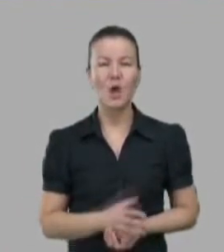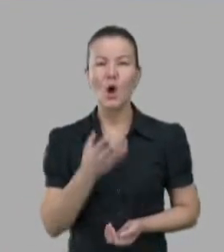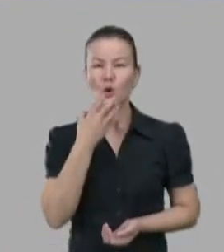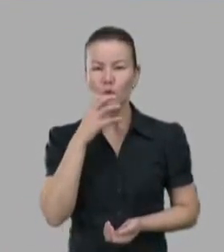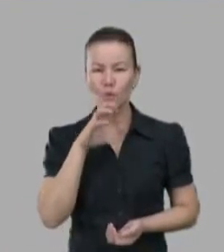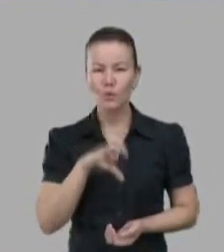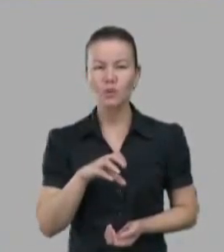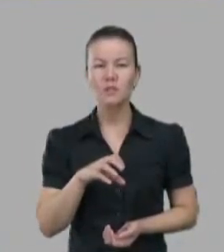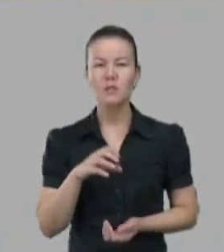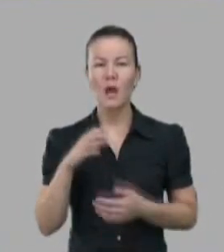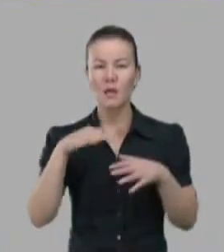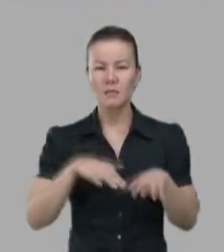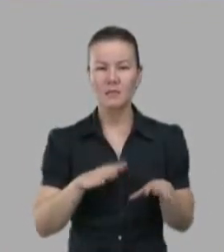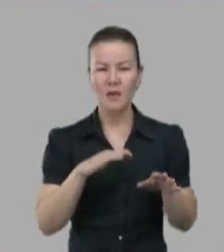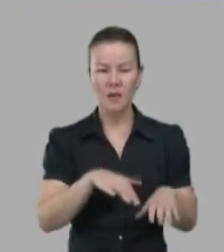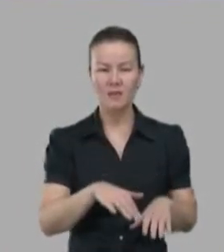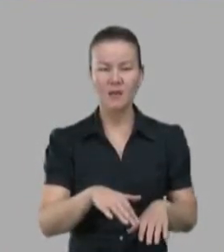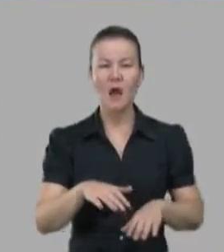Южный океан